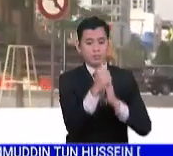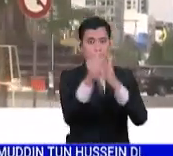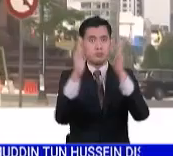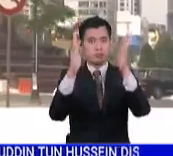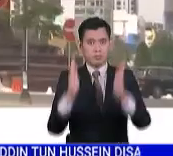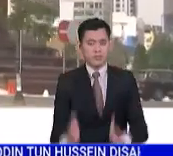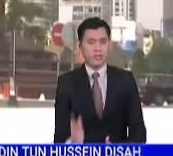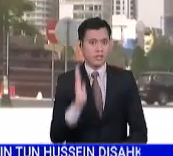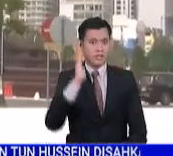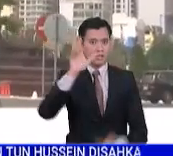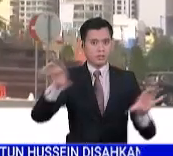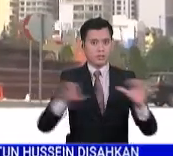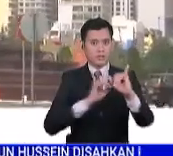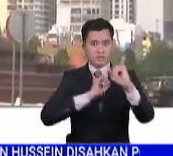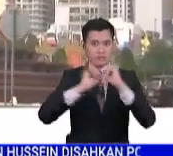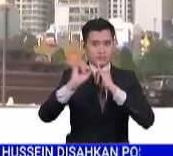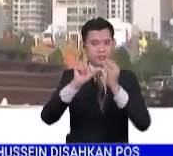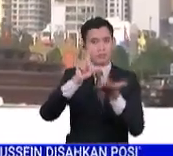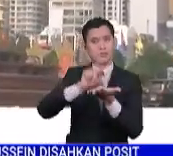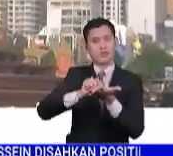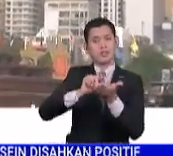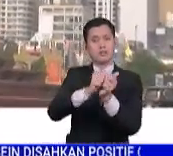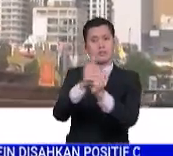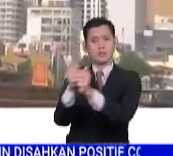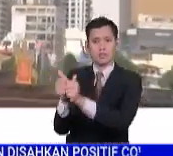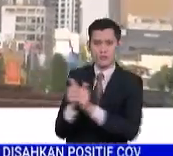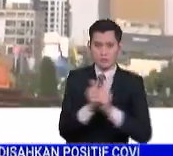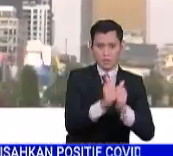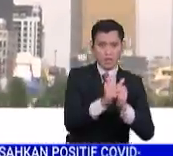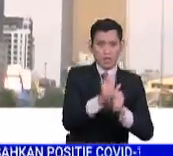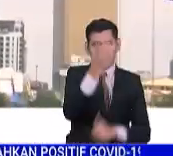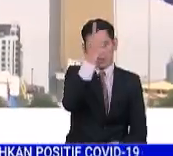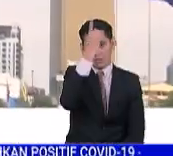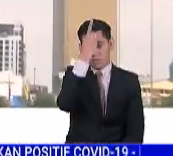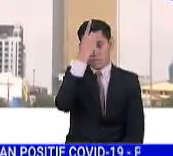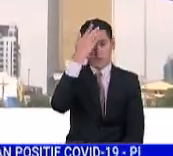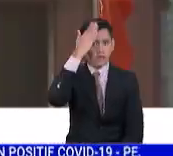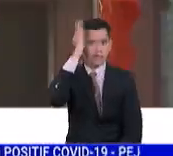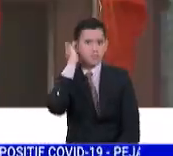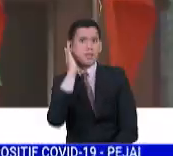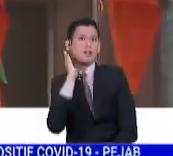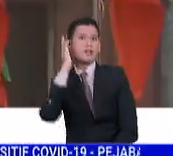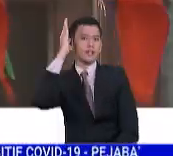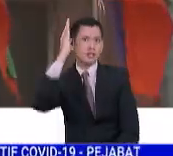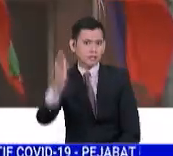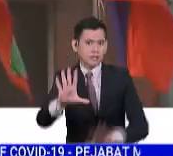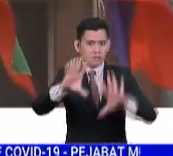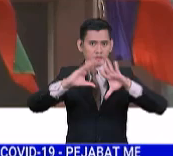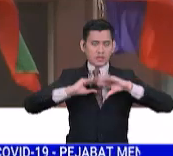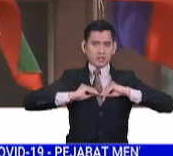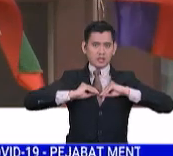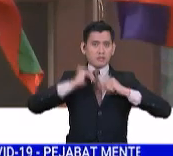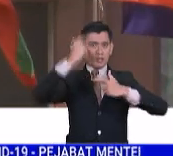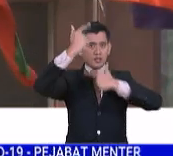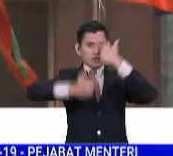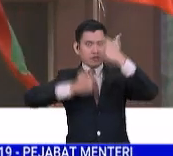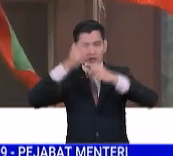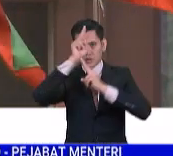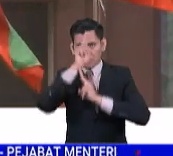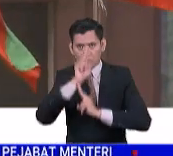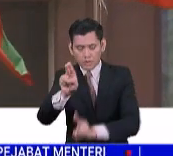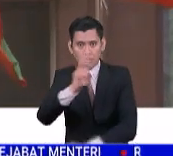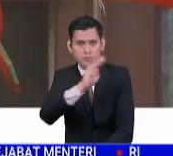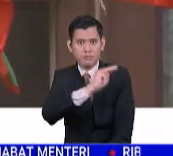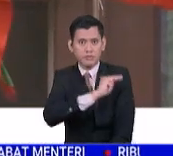akan mengadakan sidang media bersama Selain itu Datuk Seri Ismail Sabri juga dijadwal menerima kunjungan hormat menteri